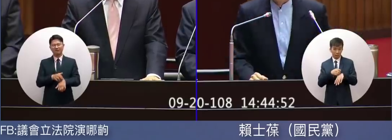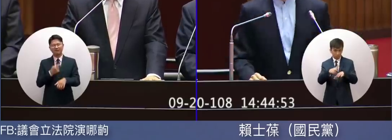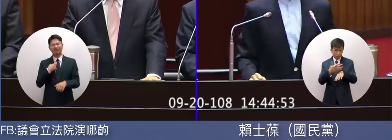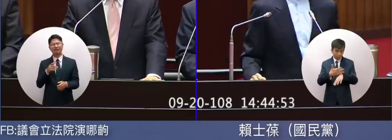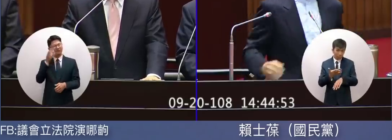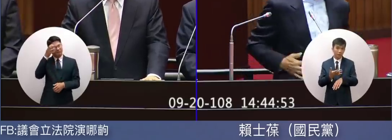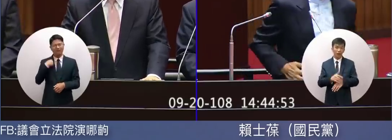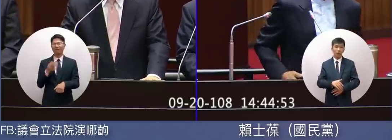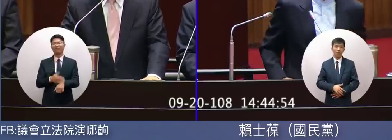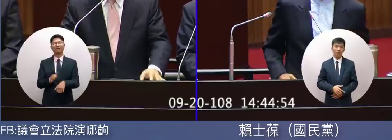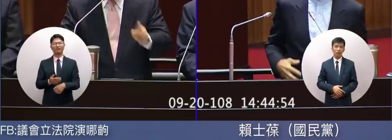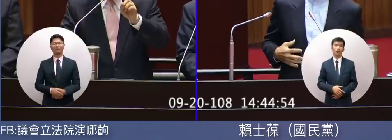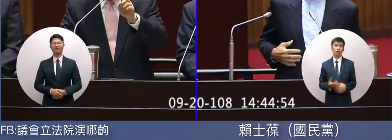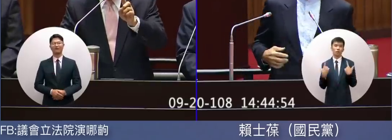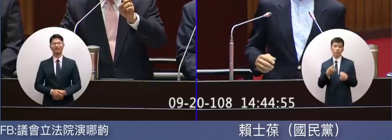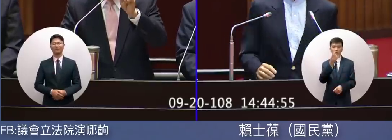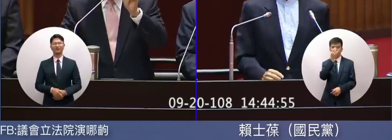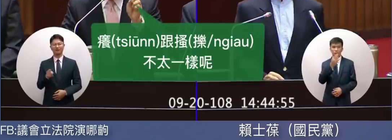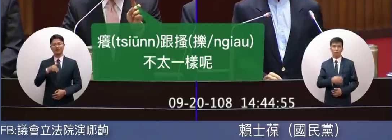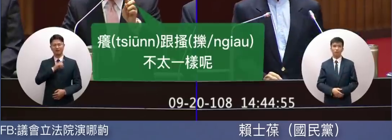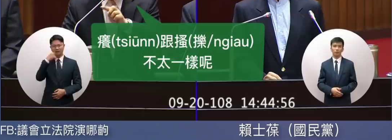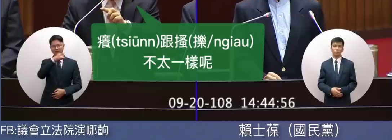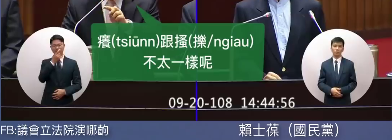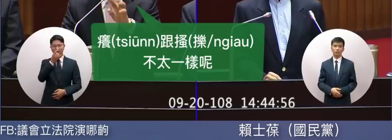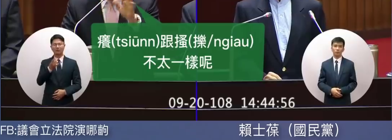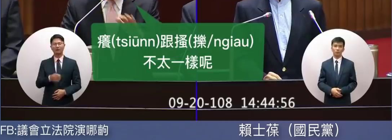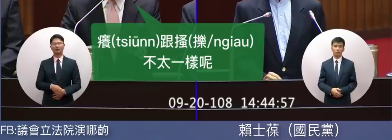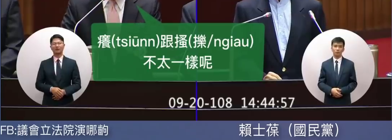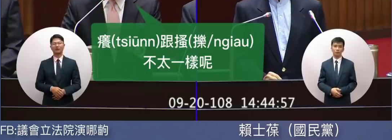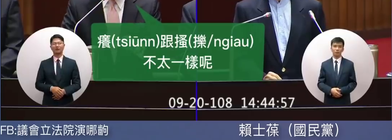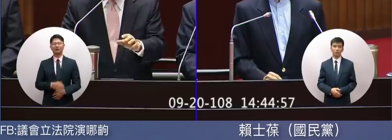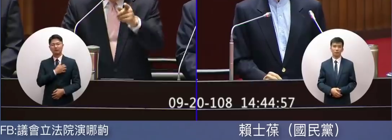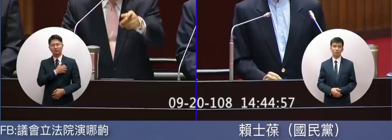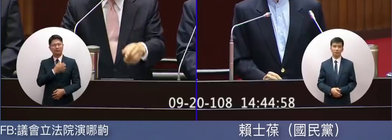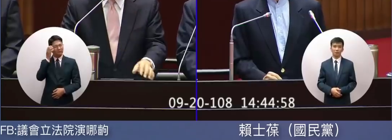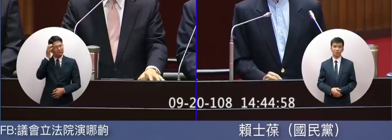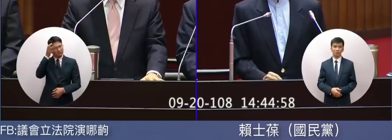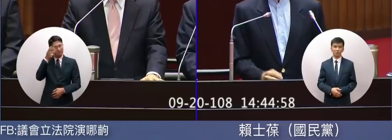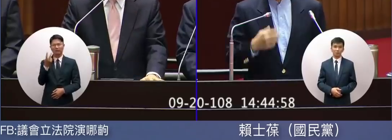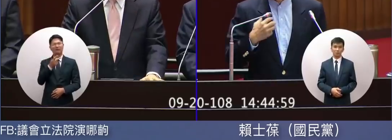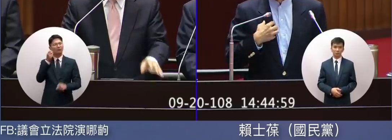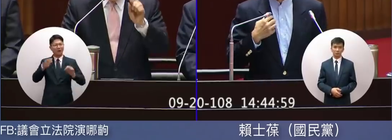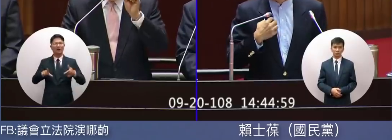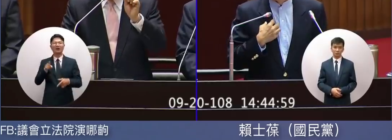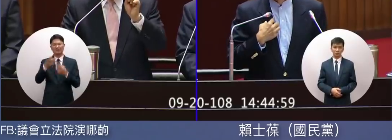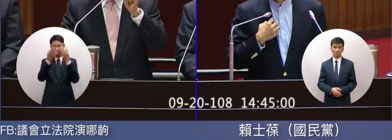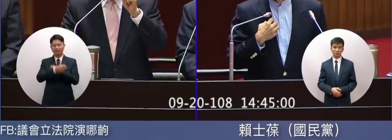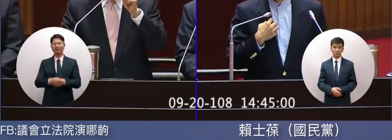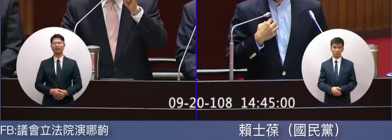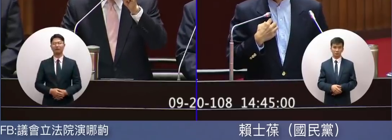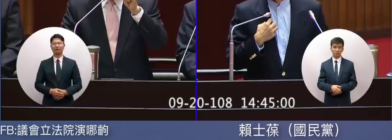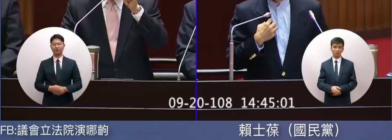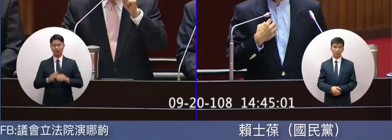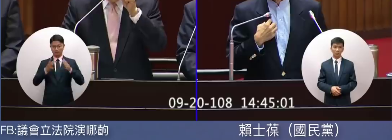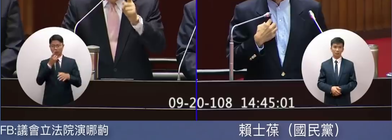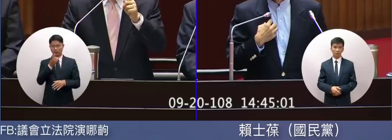对啦。 好对啦，你听到有？ 无啦，你台语哦，上跟鸟无啥共呢。 上跟鸟。